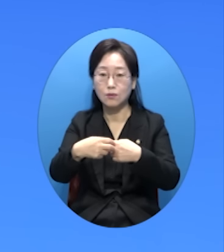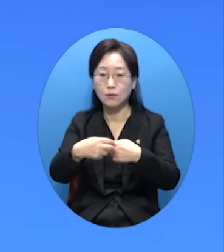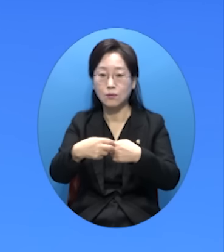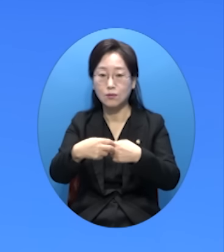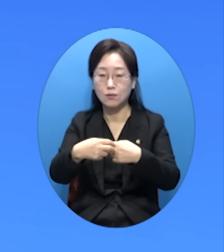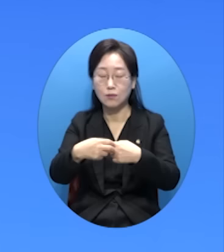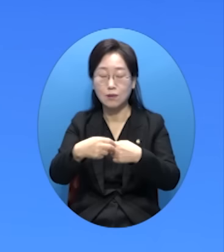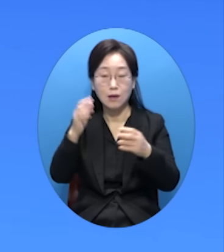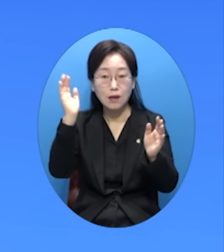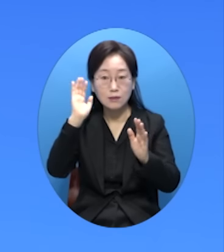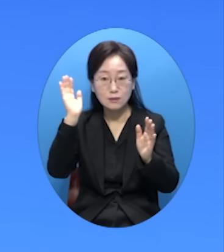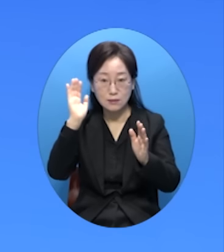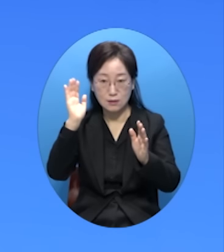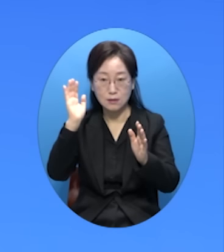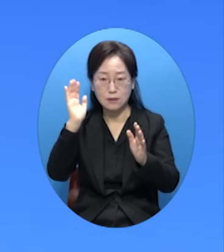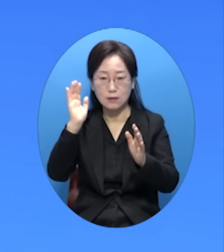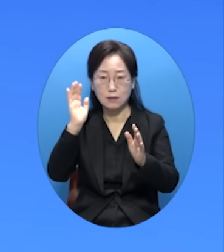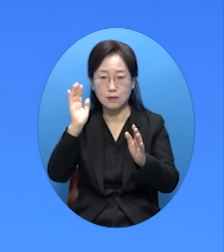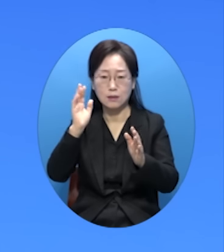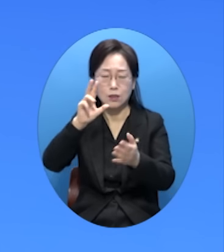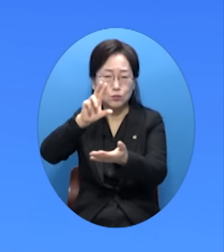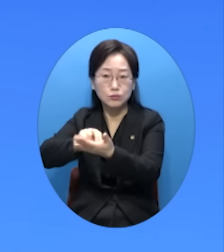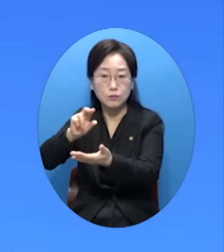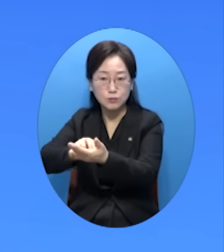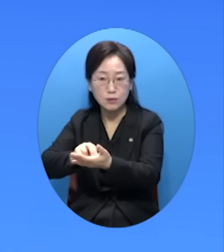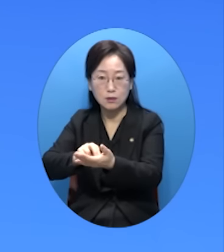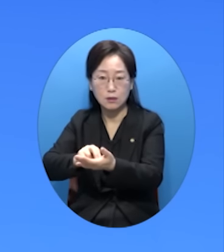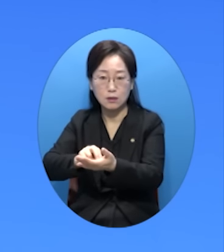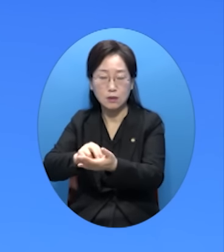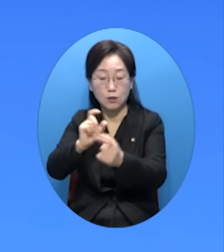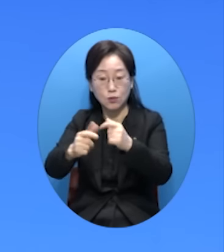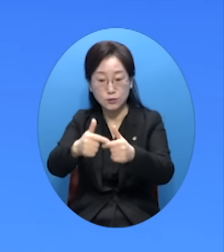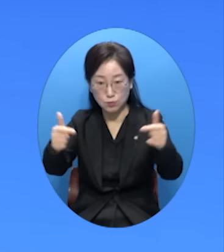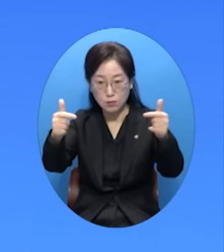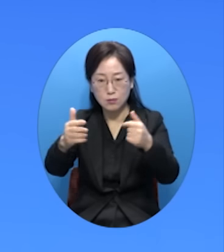의대생 증원 문제로 지금 전혀